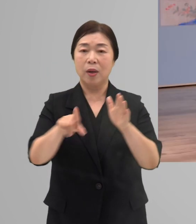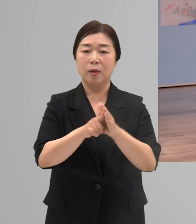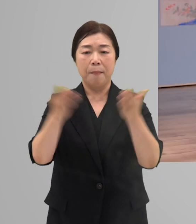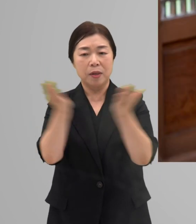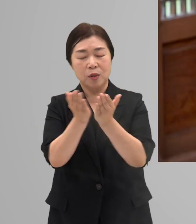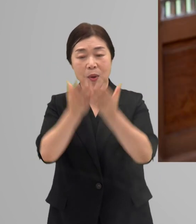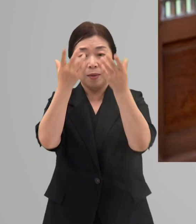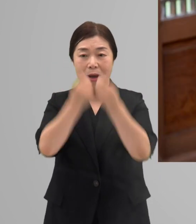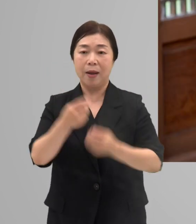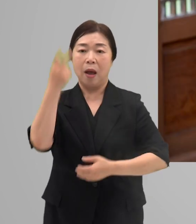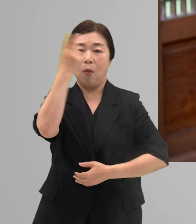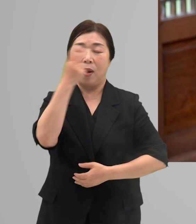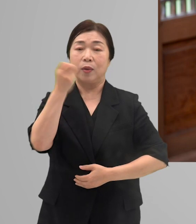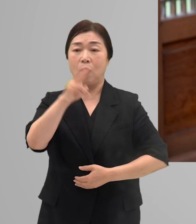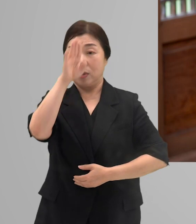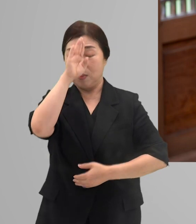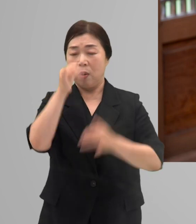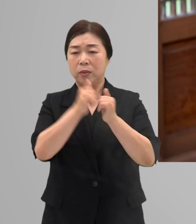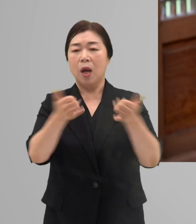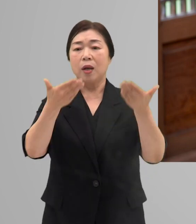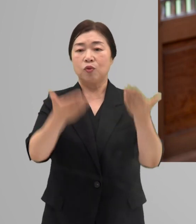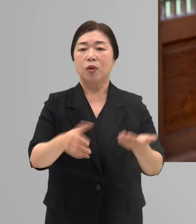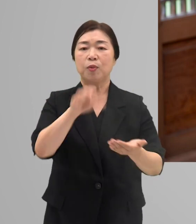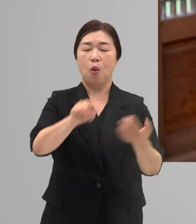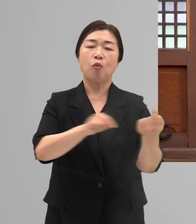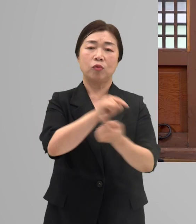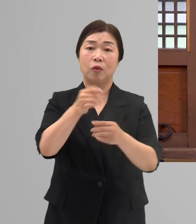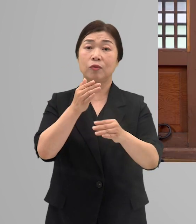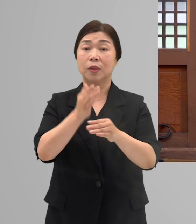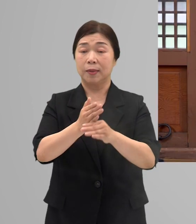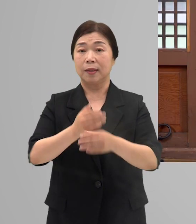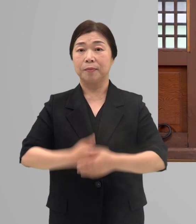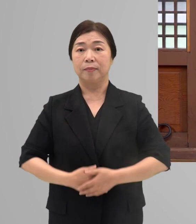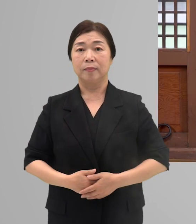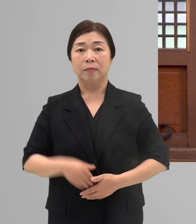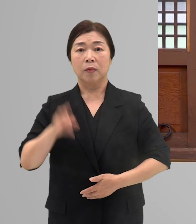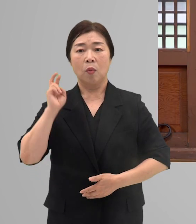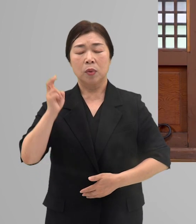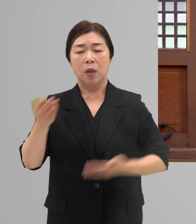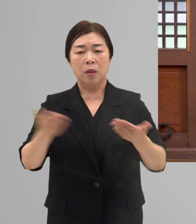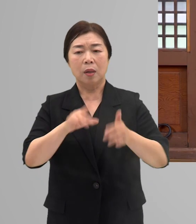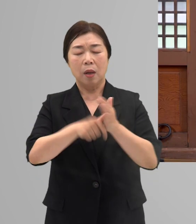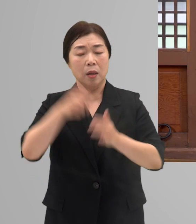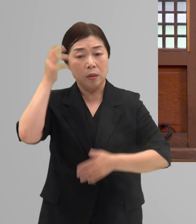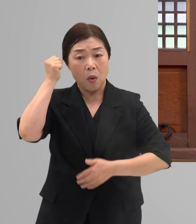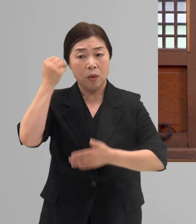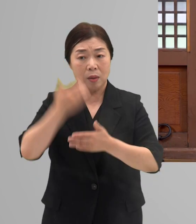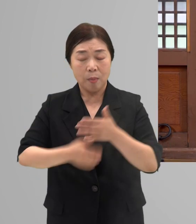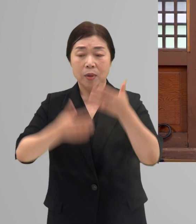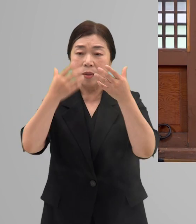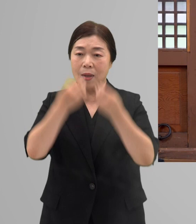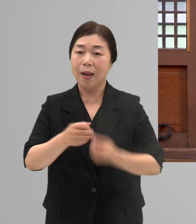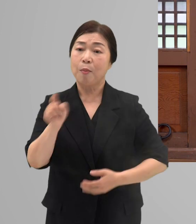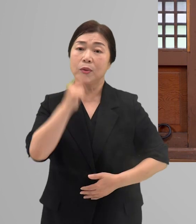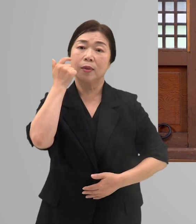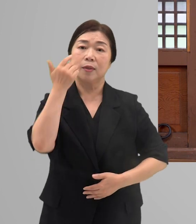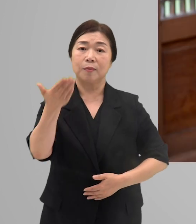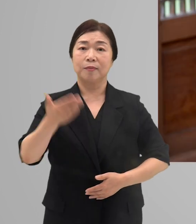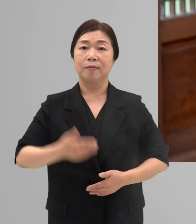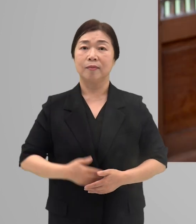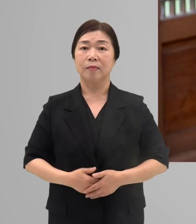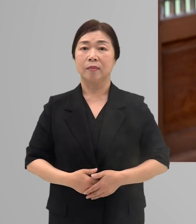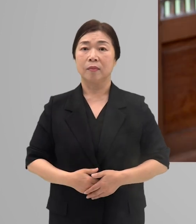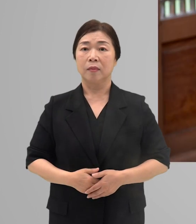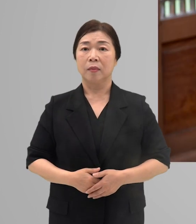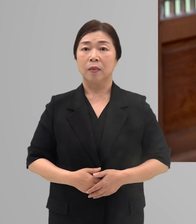사례 관리 그리고 치매 환자 쉼터 운영을 하고 있습니다. 혹시 일을 하시면서 좀 기억에 남는 사례가 있다면 어떤 게 있을까요?